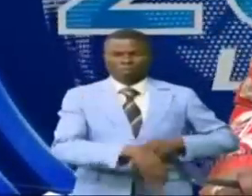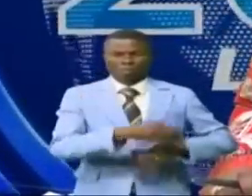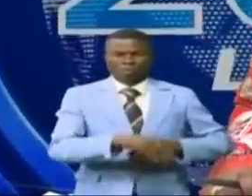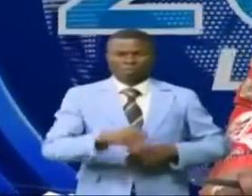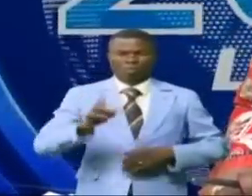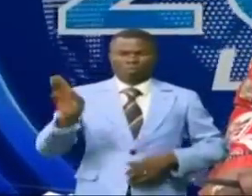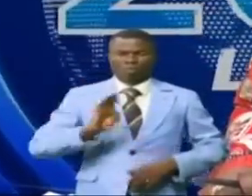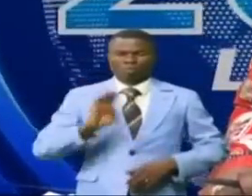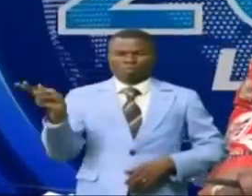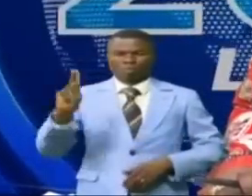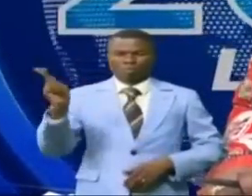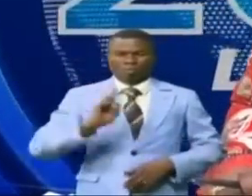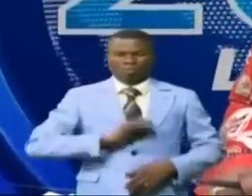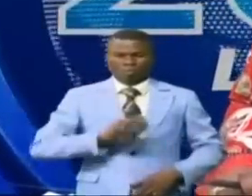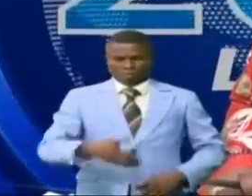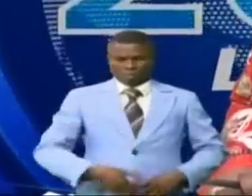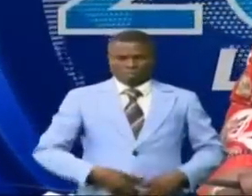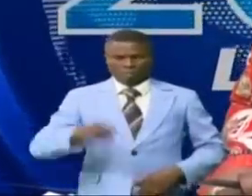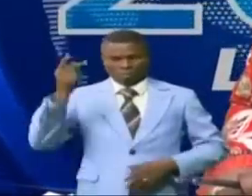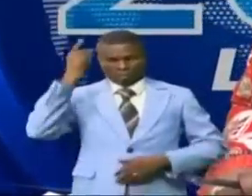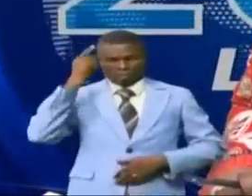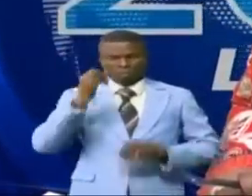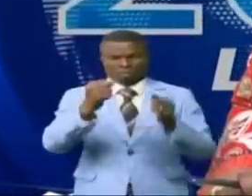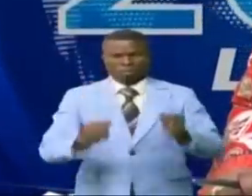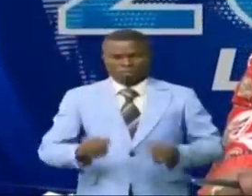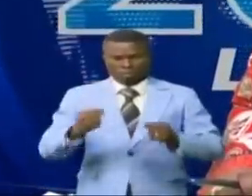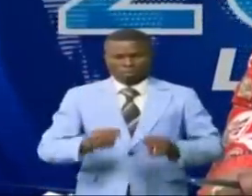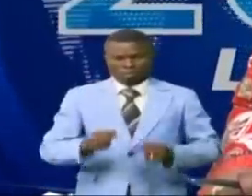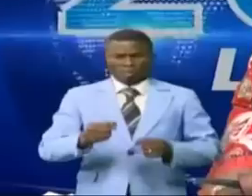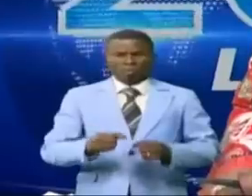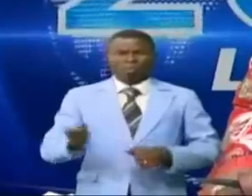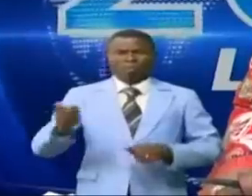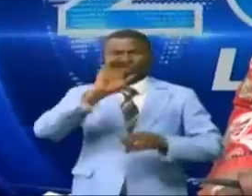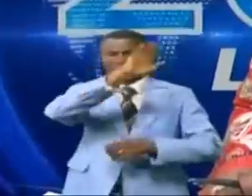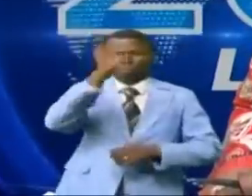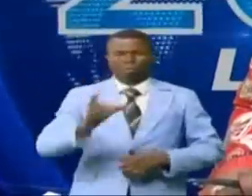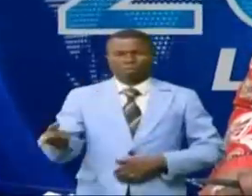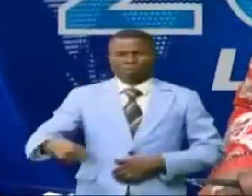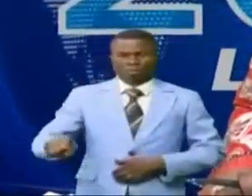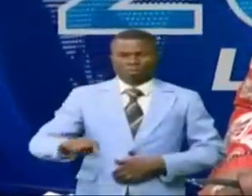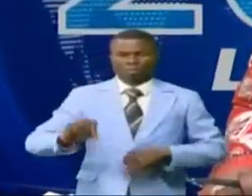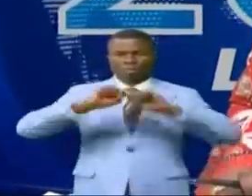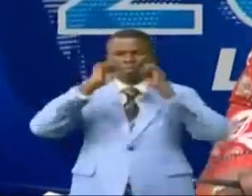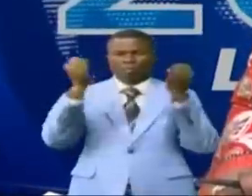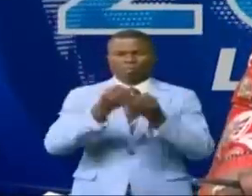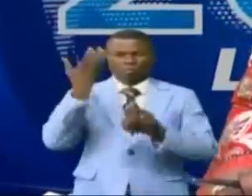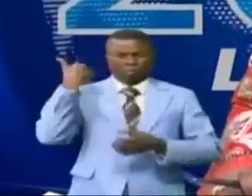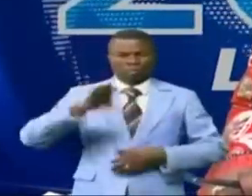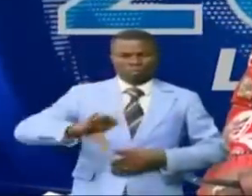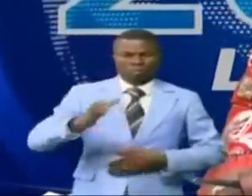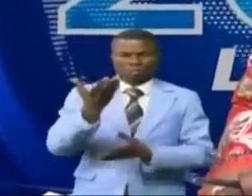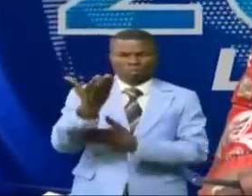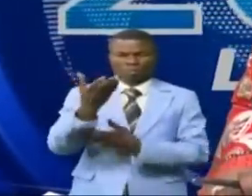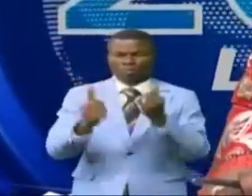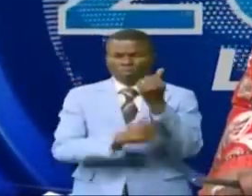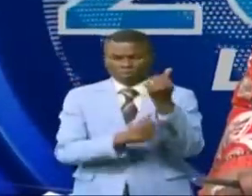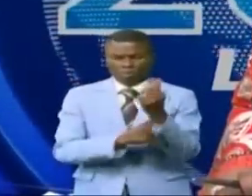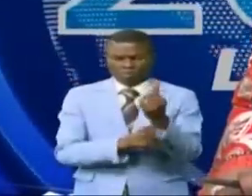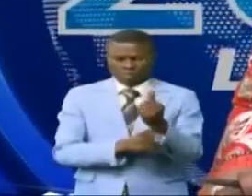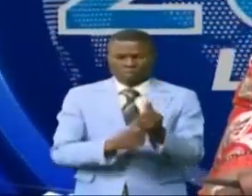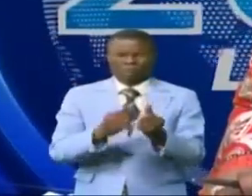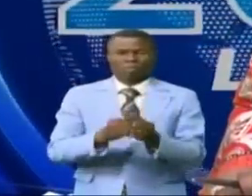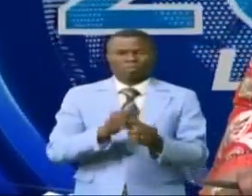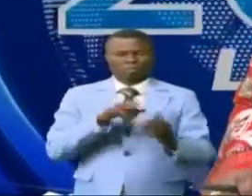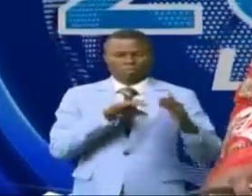Kalamu, Kasavubu, Kinshasa, Barumbu et Gombe. La régie des eaux, SA, prie les abonnés concernés de bien vouloir